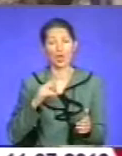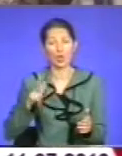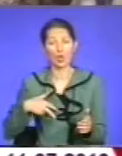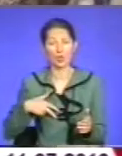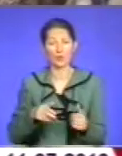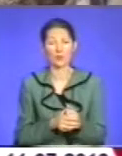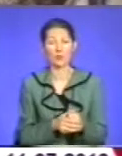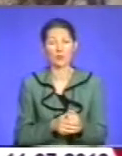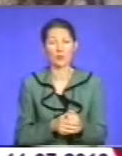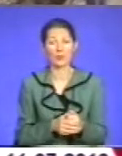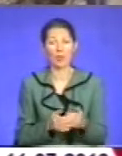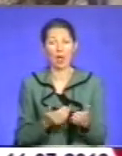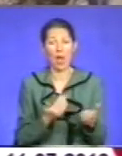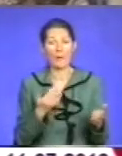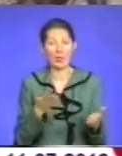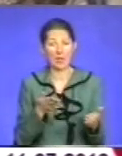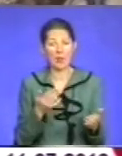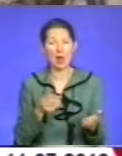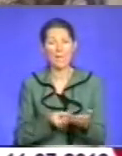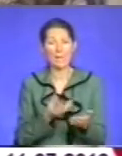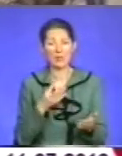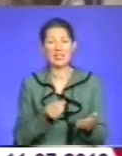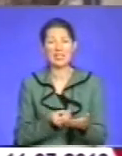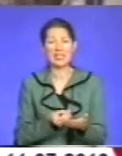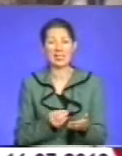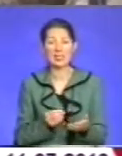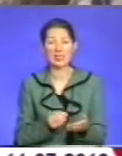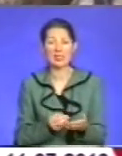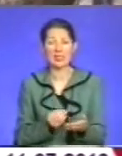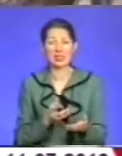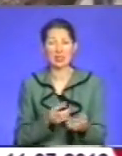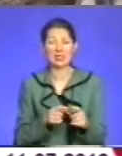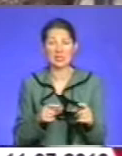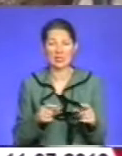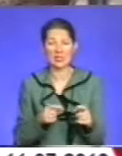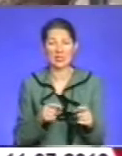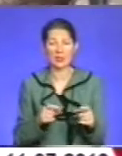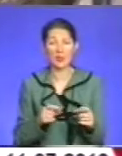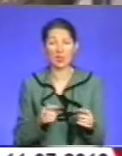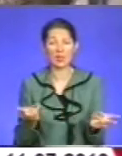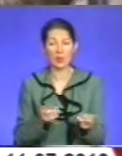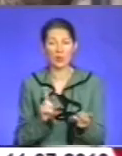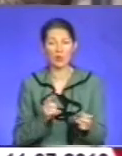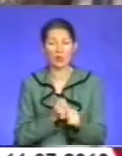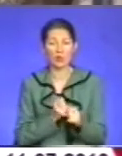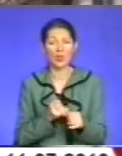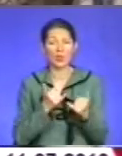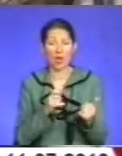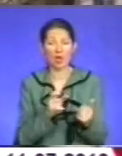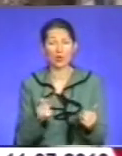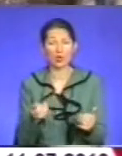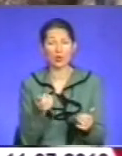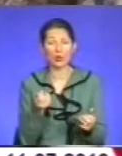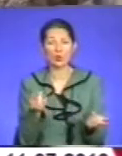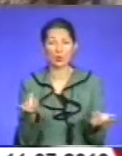як підвищити ціну на ті квитки, то треба раніше зробити щось людям, трошки щось додати,